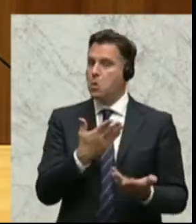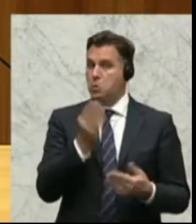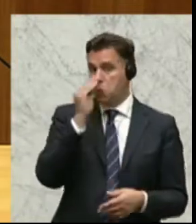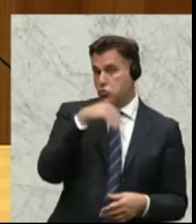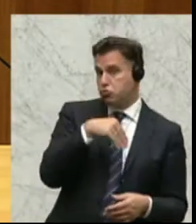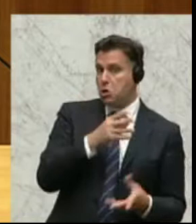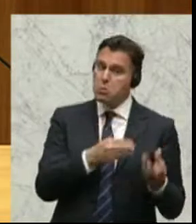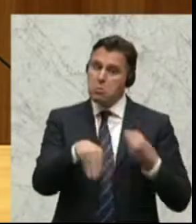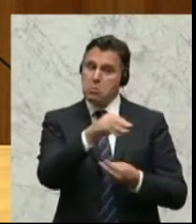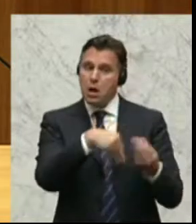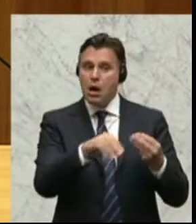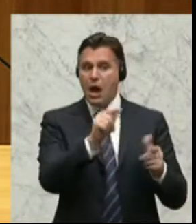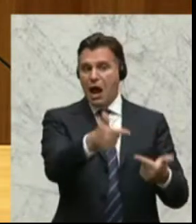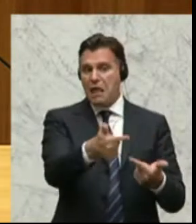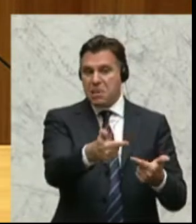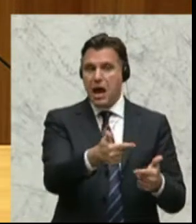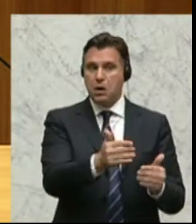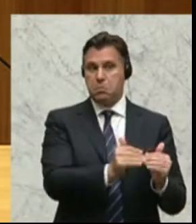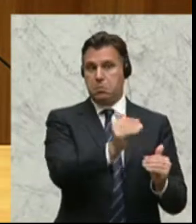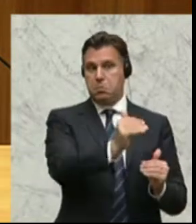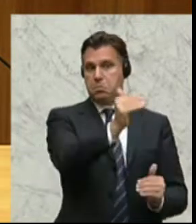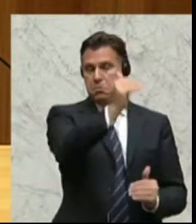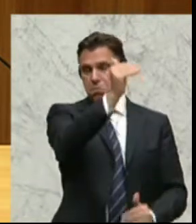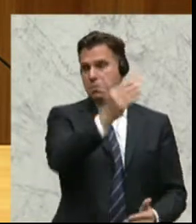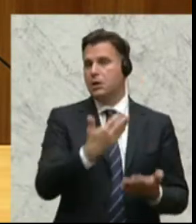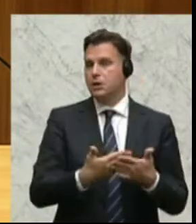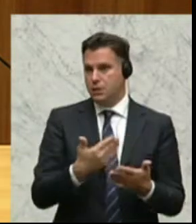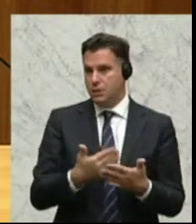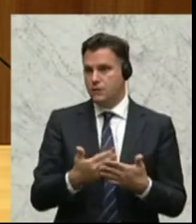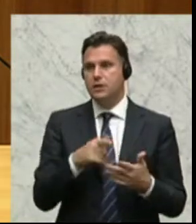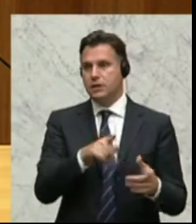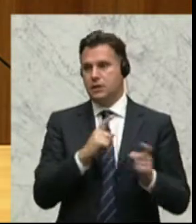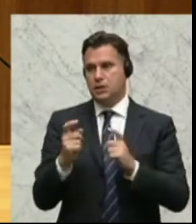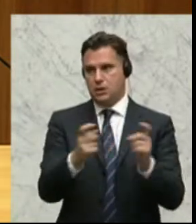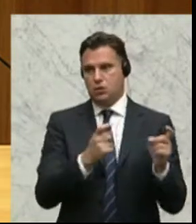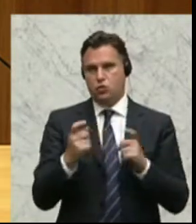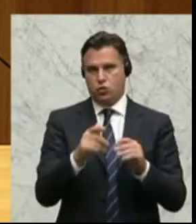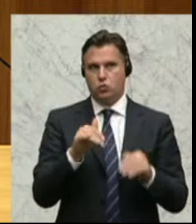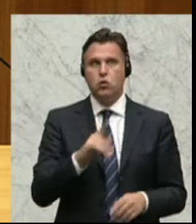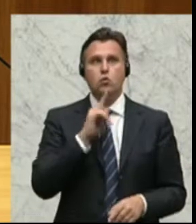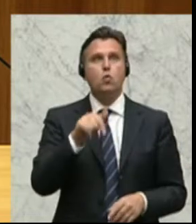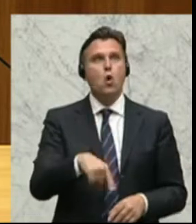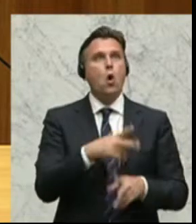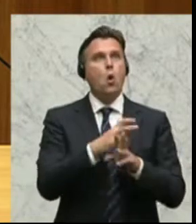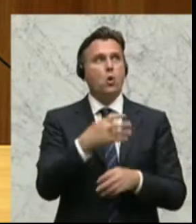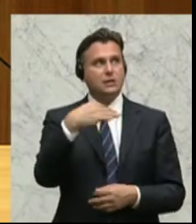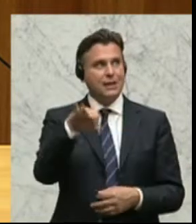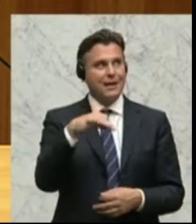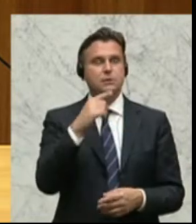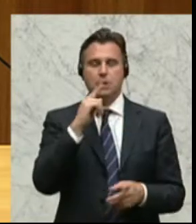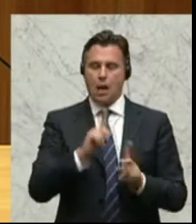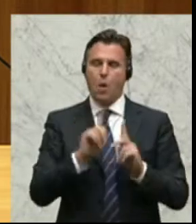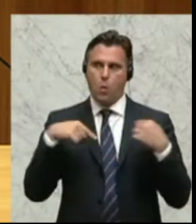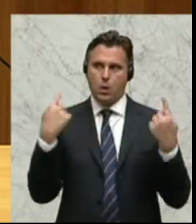ist eine Schieflage, die beseitigt gehört und die diskutiert gehört. Das ist nicht nur eine Frage in Österreich, das ist eine weite Frage, aber auch wir in Österreich müssen uns